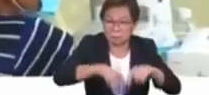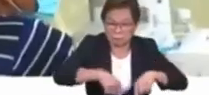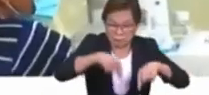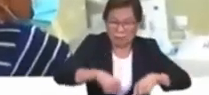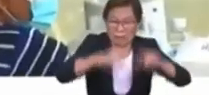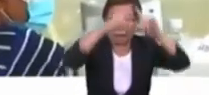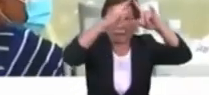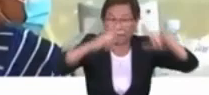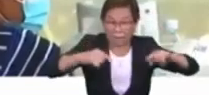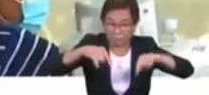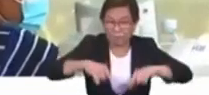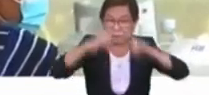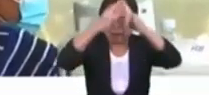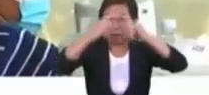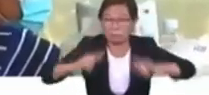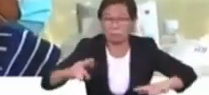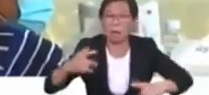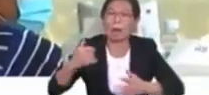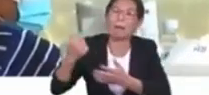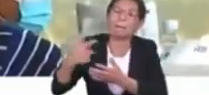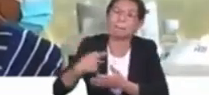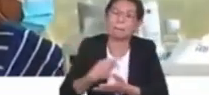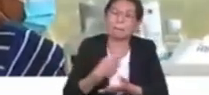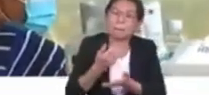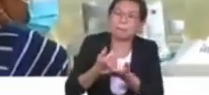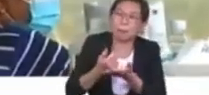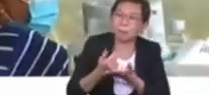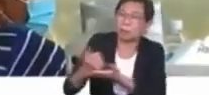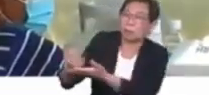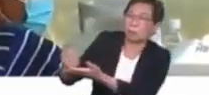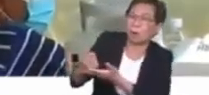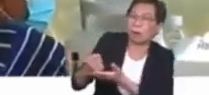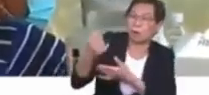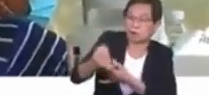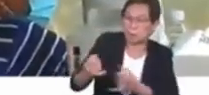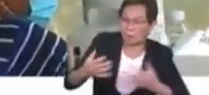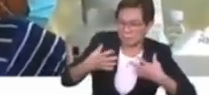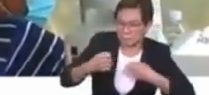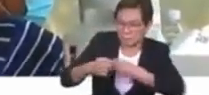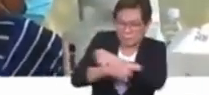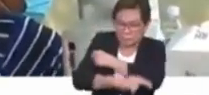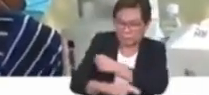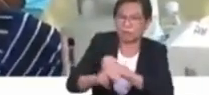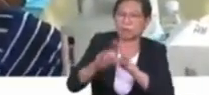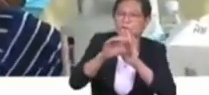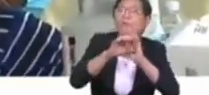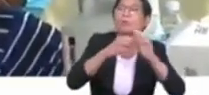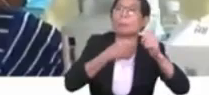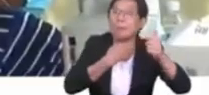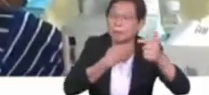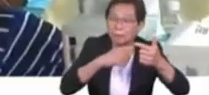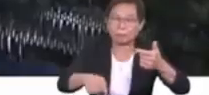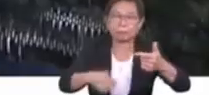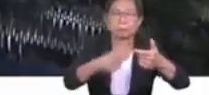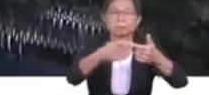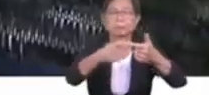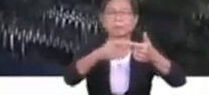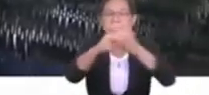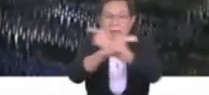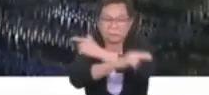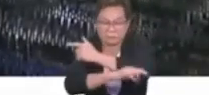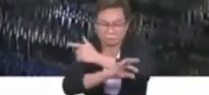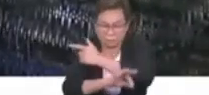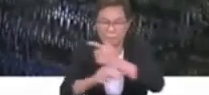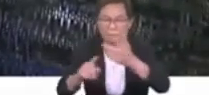kita ni juga, kami dibantu daripada Jabatan Kesihatan Negeri seperti Negeri Perak, Negeri